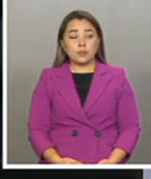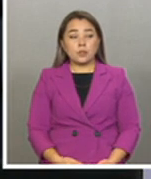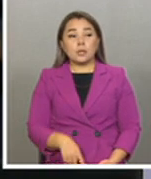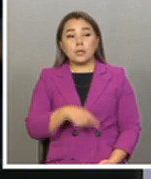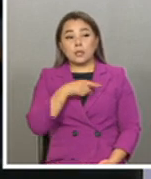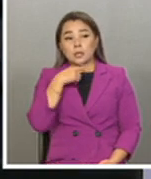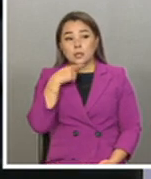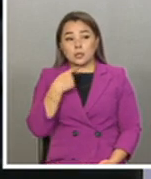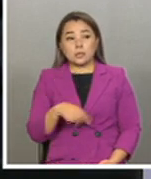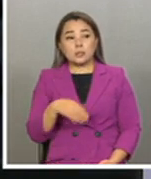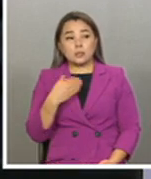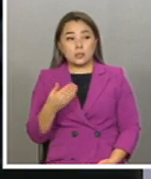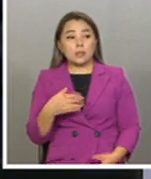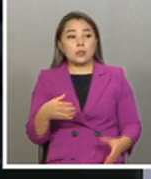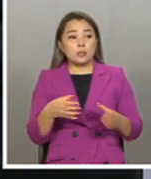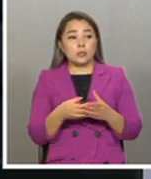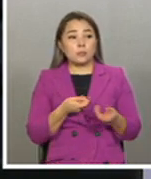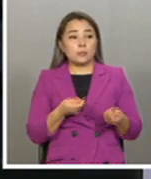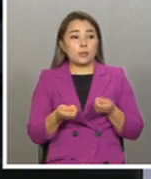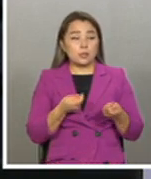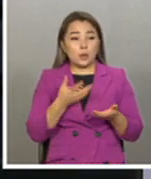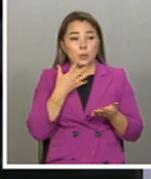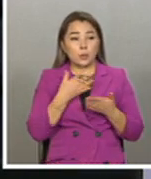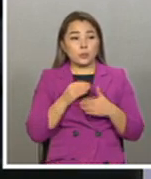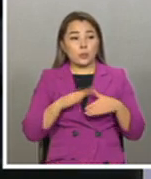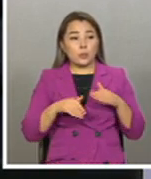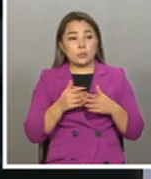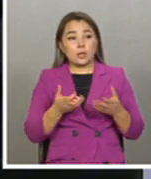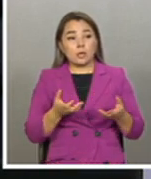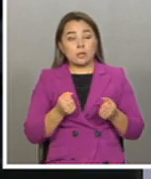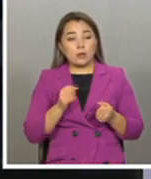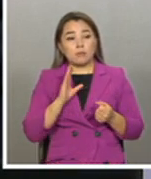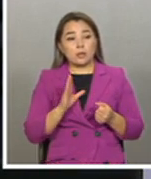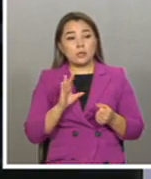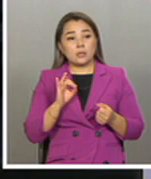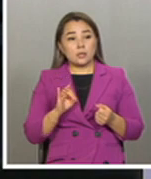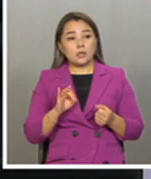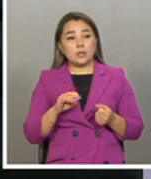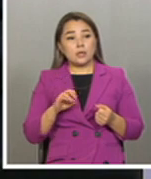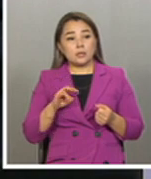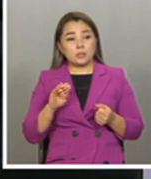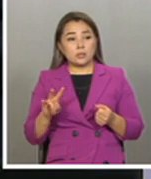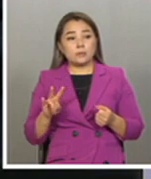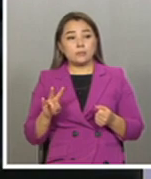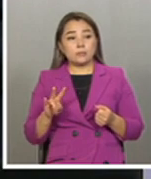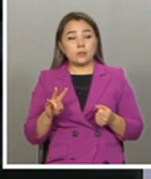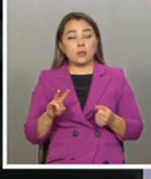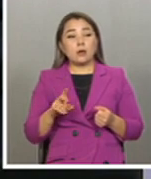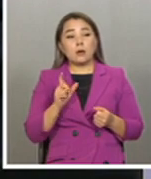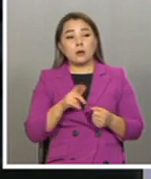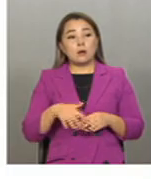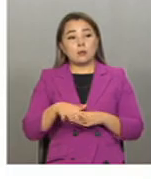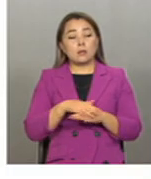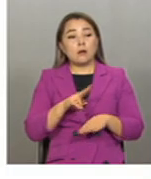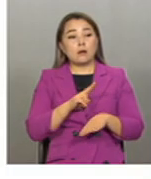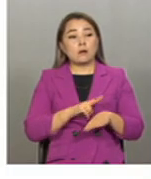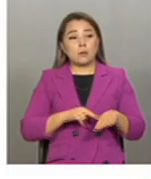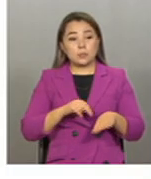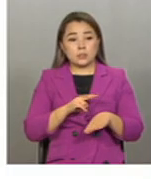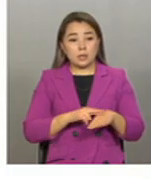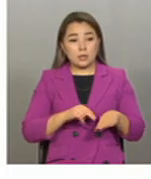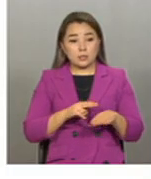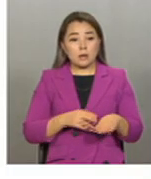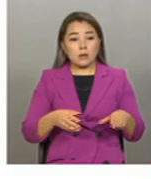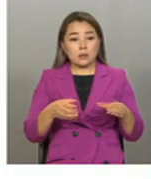Ресейдегі билікті өз қолына алған Владимир Ильич Ленин халық комиссарлары